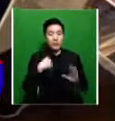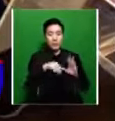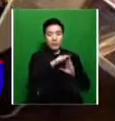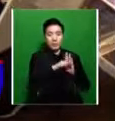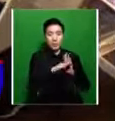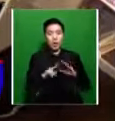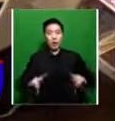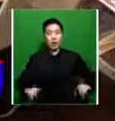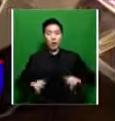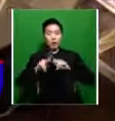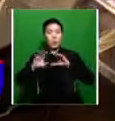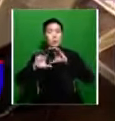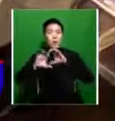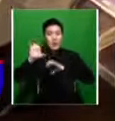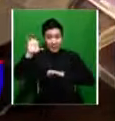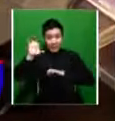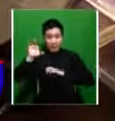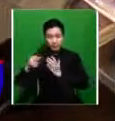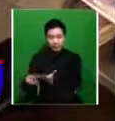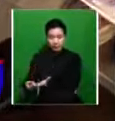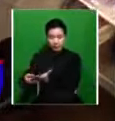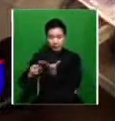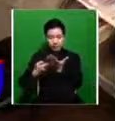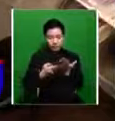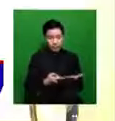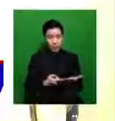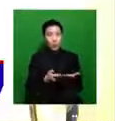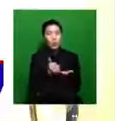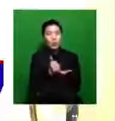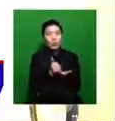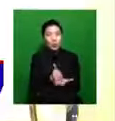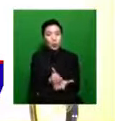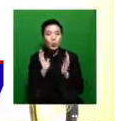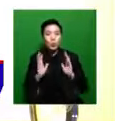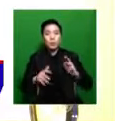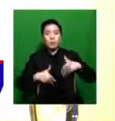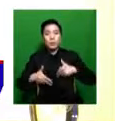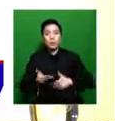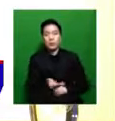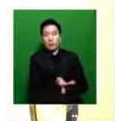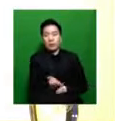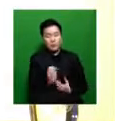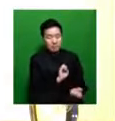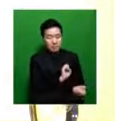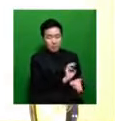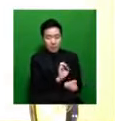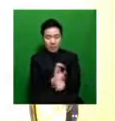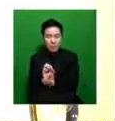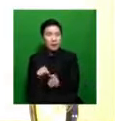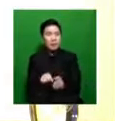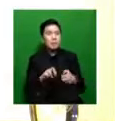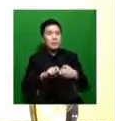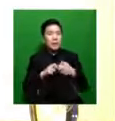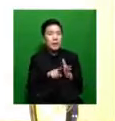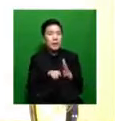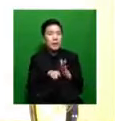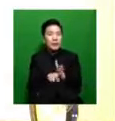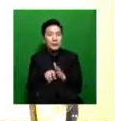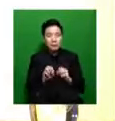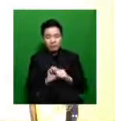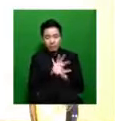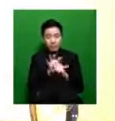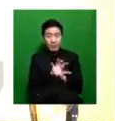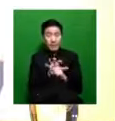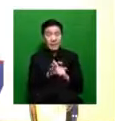วงมหาดไทยที่นำเสนอเข้ามาเพื่อที่จะช่วยเหลือประชาชนที่ได้รับผลกระทบจากสถานการณ์การแพร่ระบาดของโ